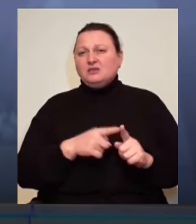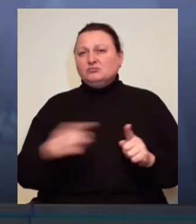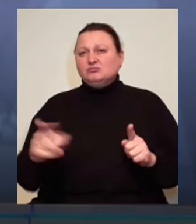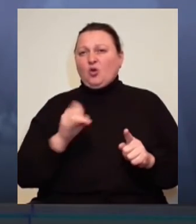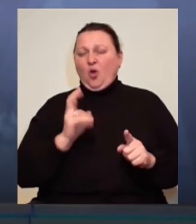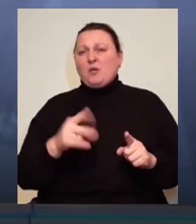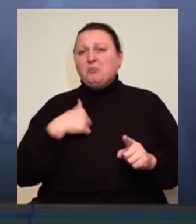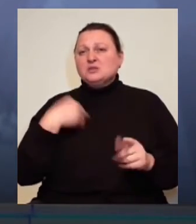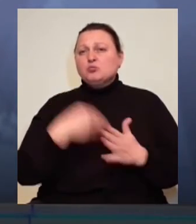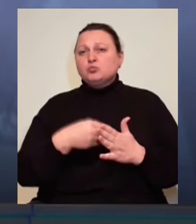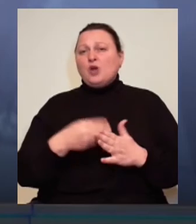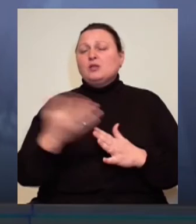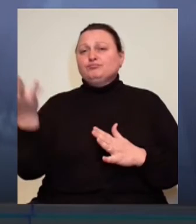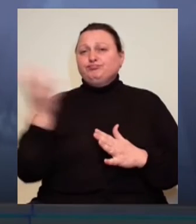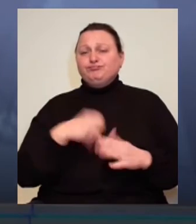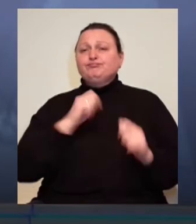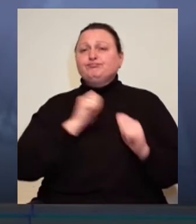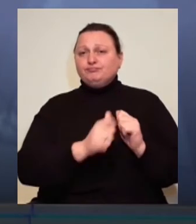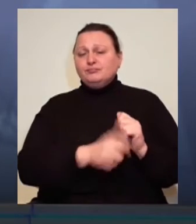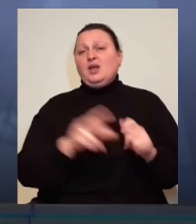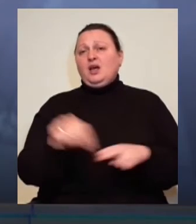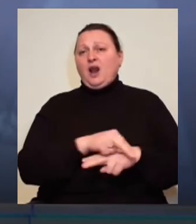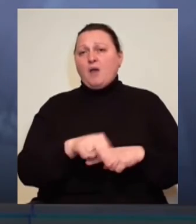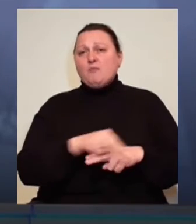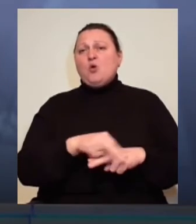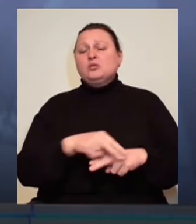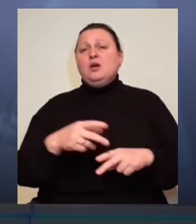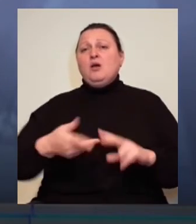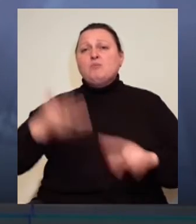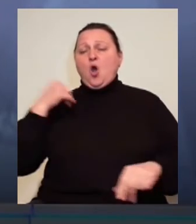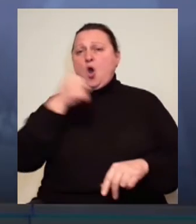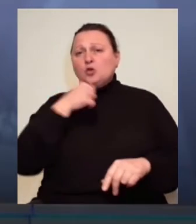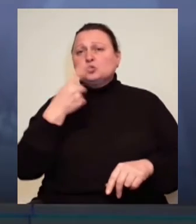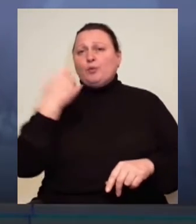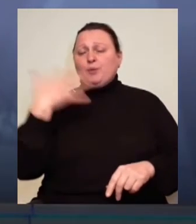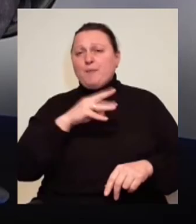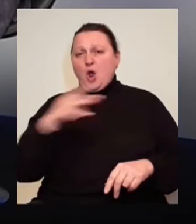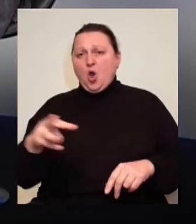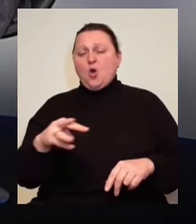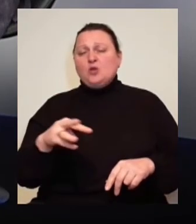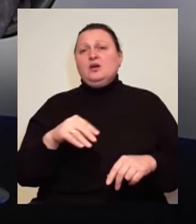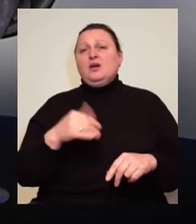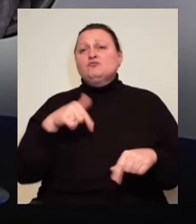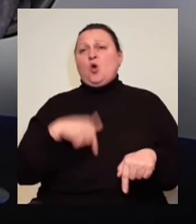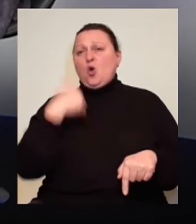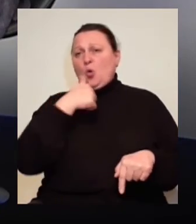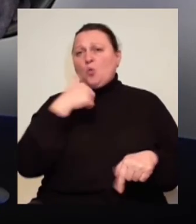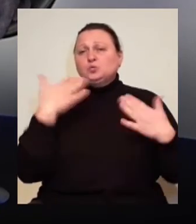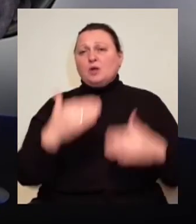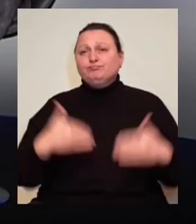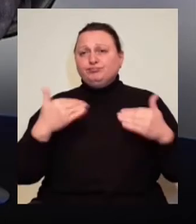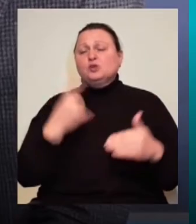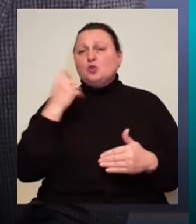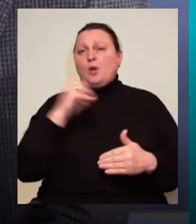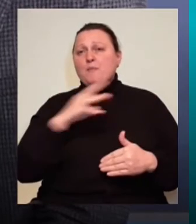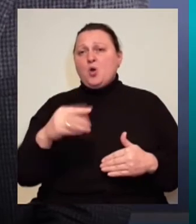з бюджету повинні сплачувати оці суми щороку. Минулого року на поточний ремонт пішло 150 мільйонів гривень, цього року вже заявлено про 100